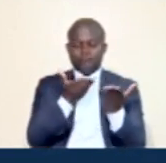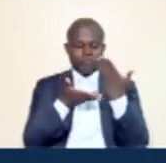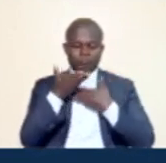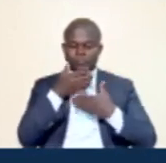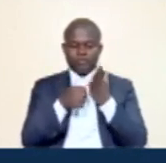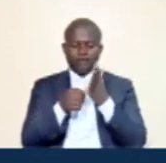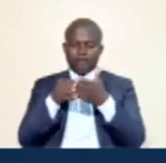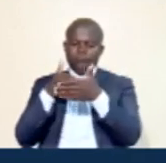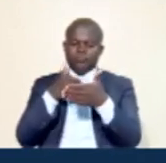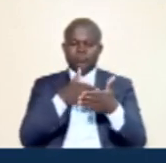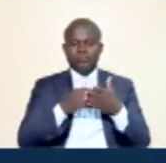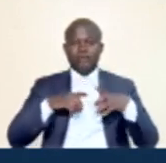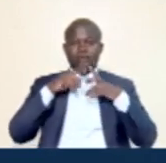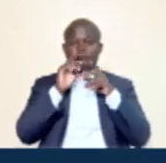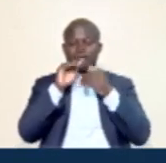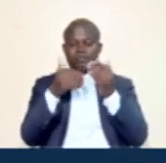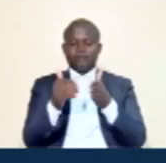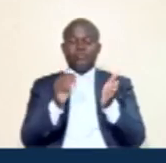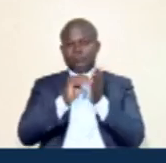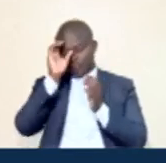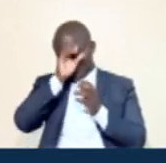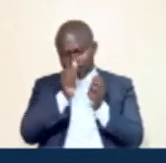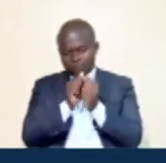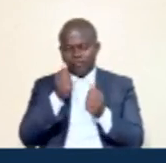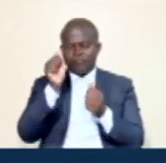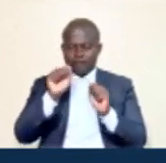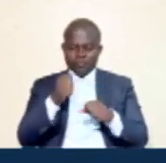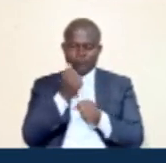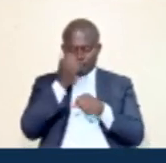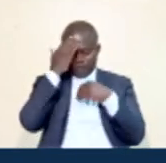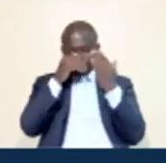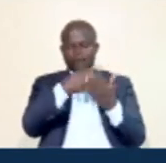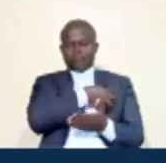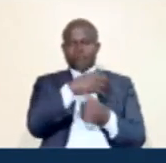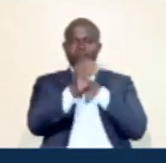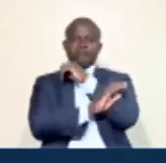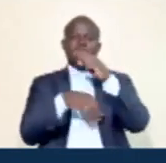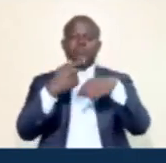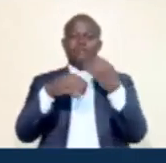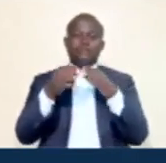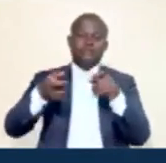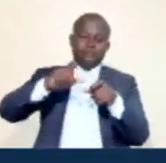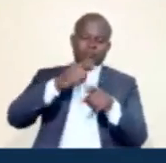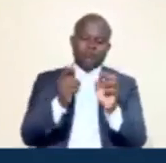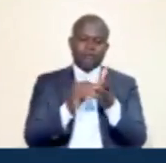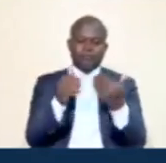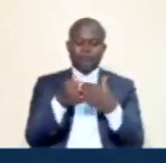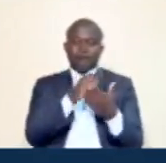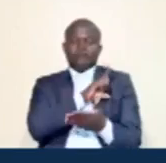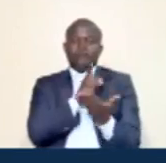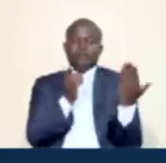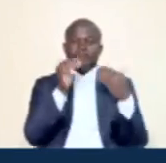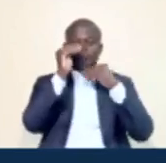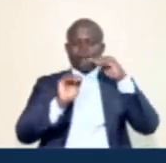bibangamiye n'imibereho y'abaturage, ndetse banashakira hamwe icyakorwa kugira ngo ubukungu bw'igihugu bukomeze kwiyongera kandi n'amahirwe ahari mu